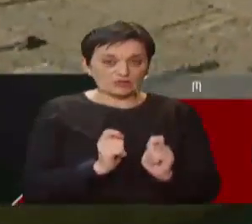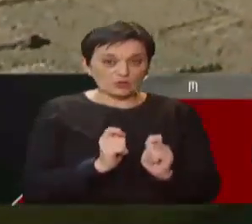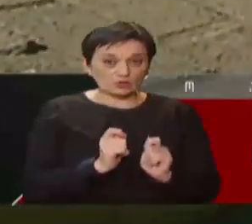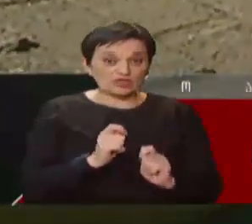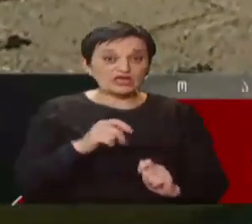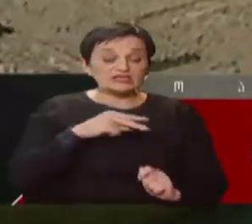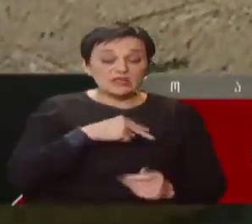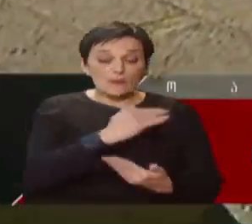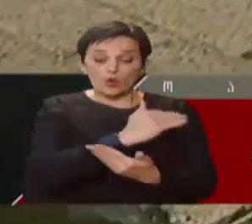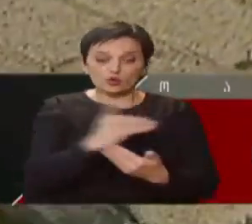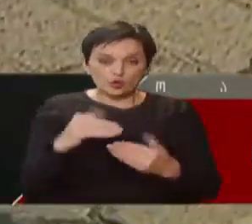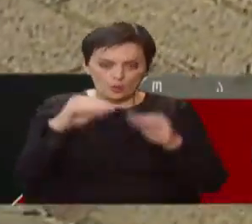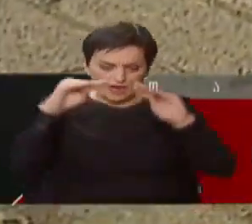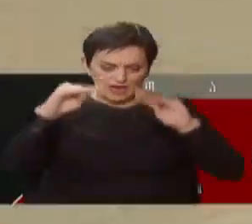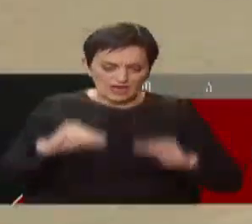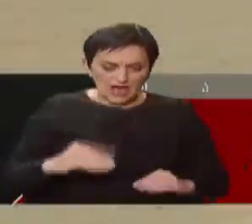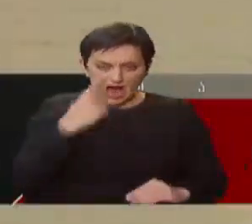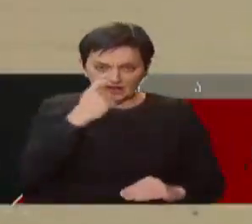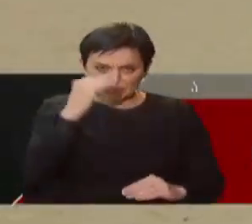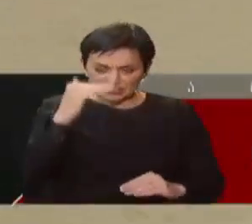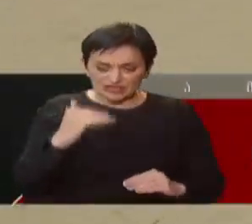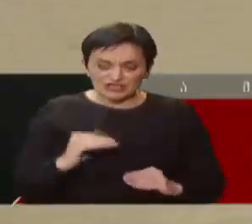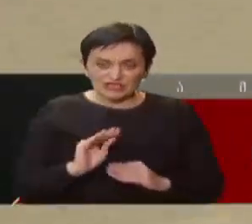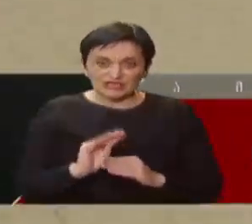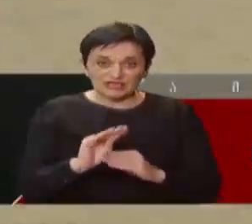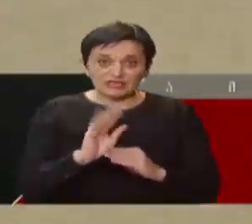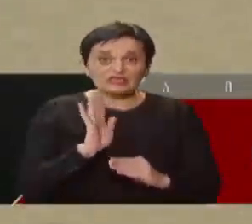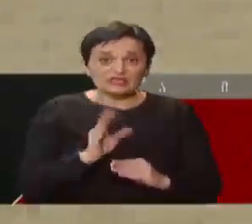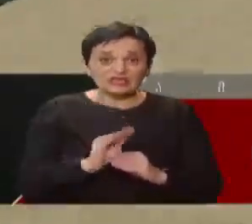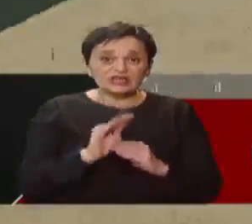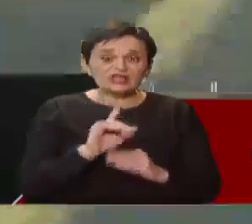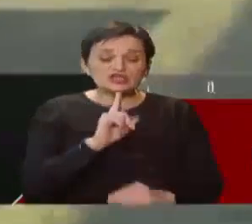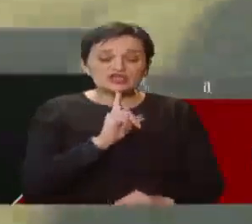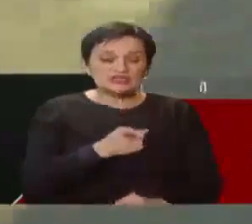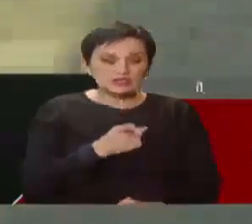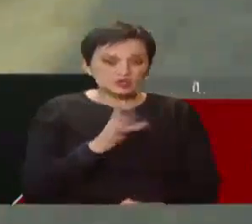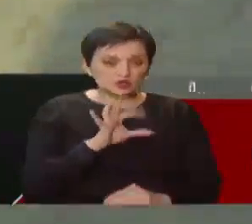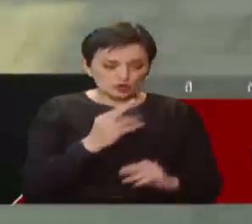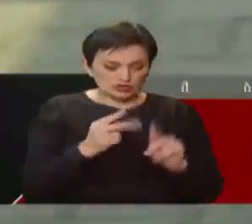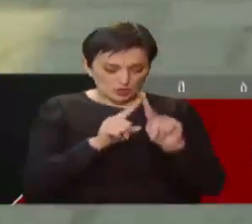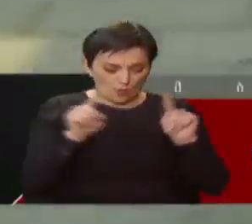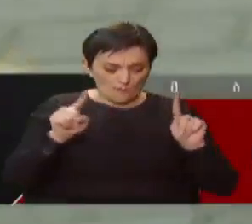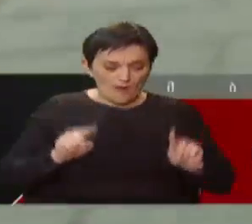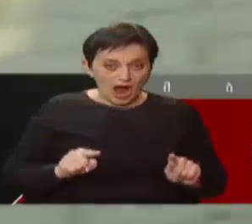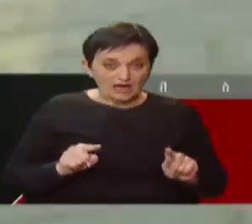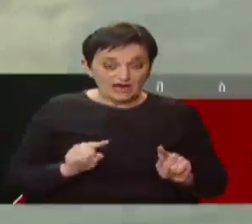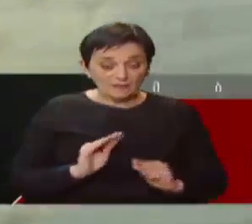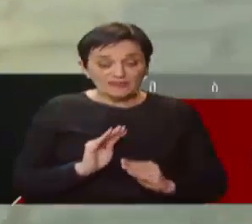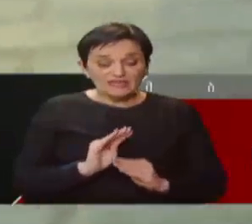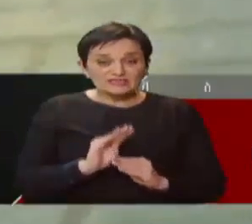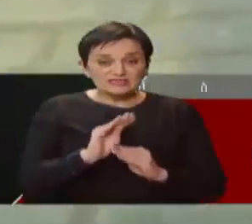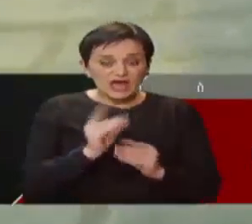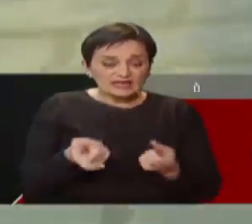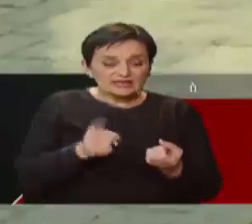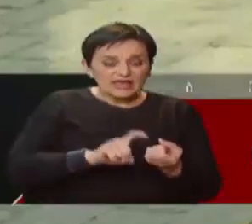de blodoneze gaiță reba indexația romlis mihadvitat gaizer debat liuri socialuri pacheti. Gerzot zrda damogi de